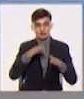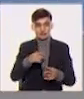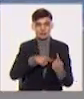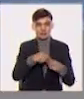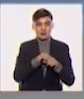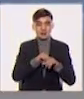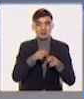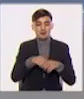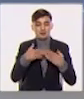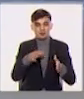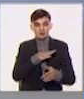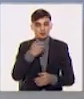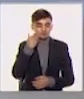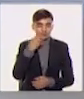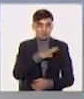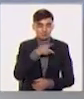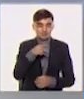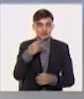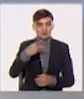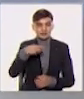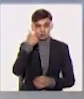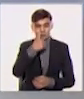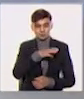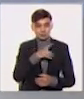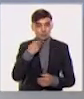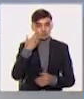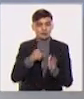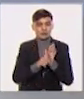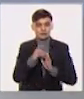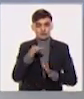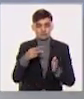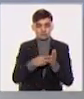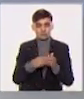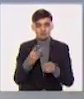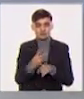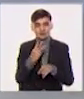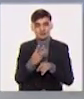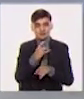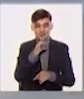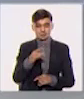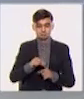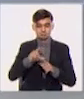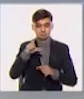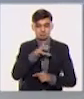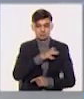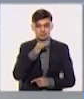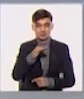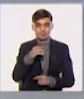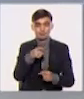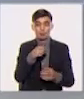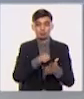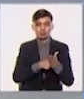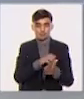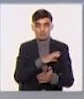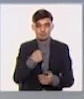ашып табыс тауып отырған азаматтар 2020 жыл басталғалы бері баға 2-3 есеге дейін көтеріліп дейді. Осының кесірінен